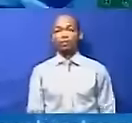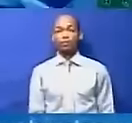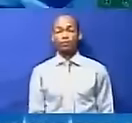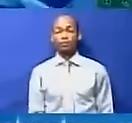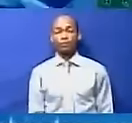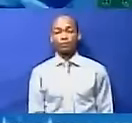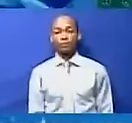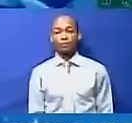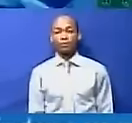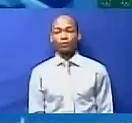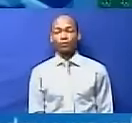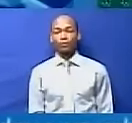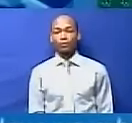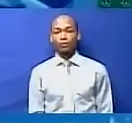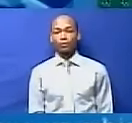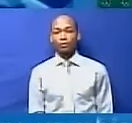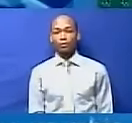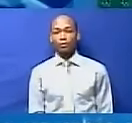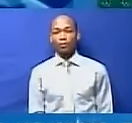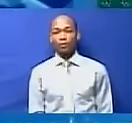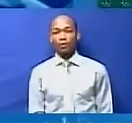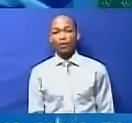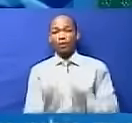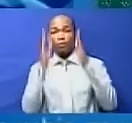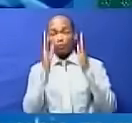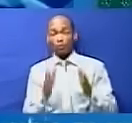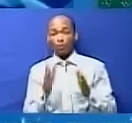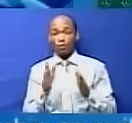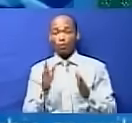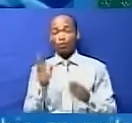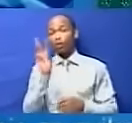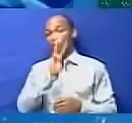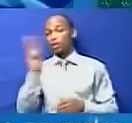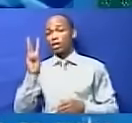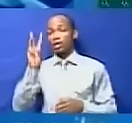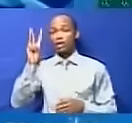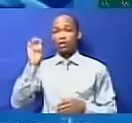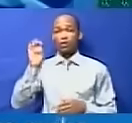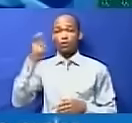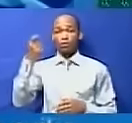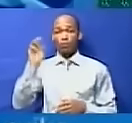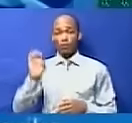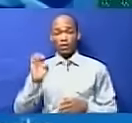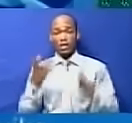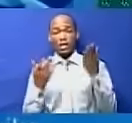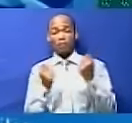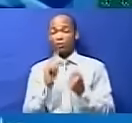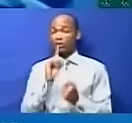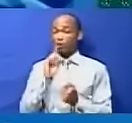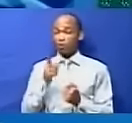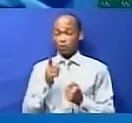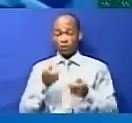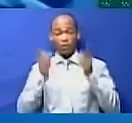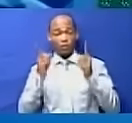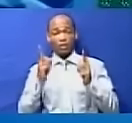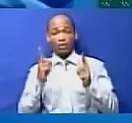mkuu waay w rash hadid rashidya w wj masw